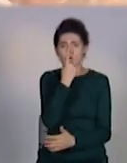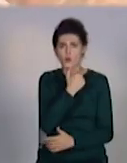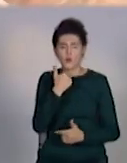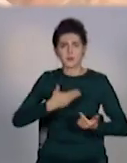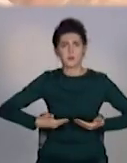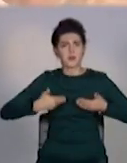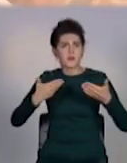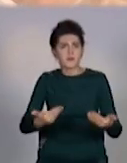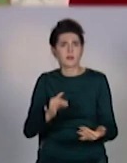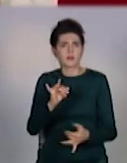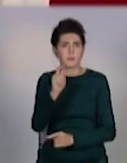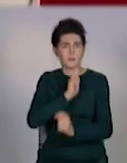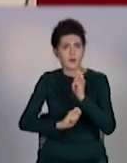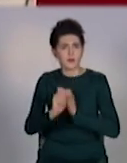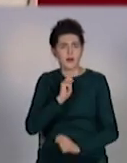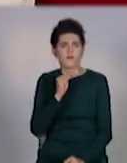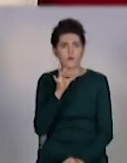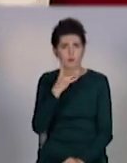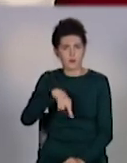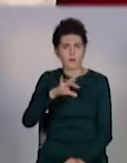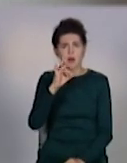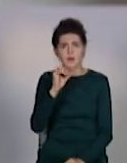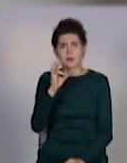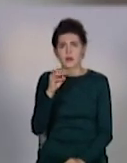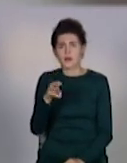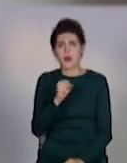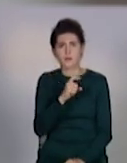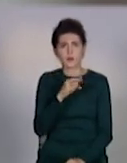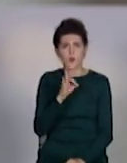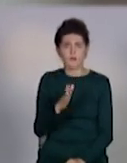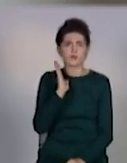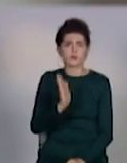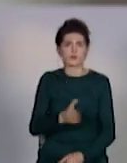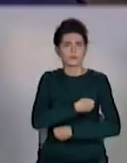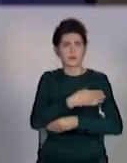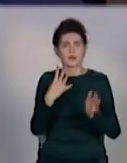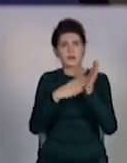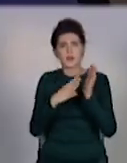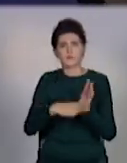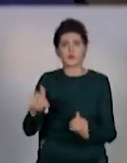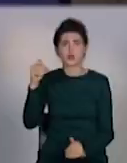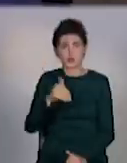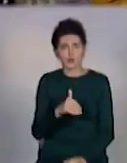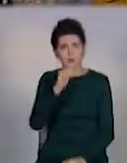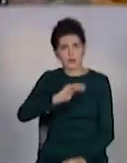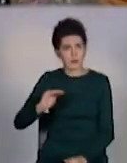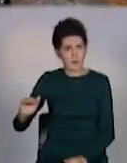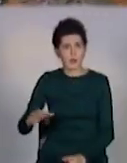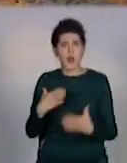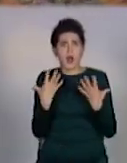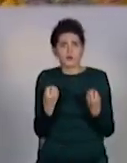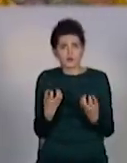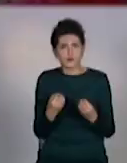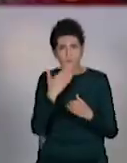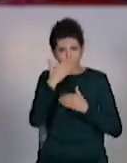та подарунки від фонду Ріната Ахметова цього разу отримають 90 тисяч дітей. А за 5 років в акції взяли участь